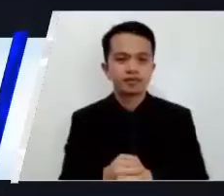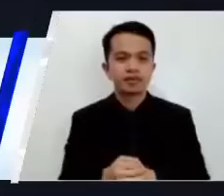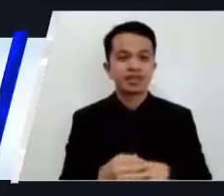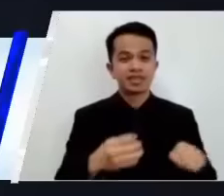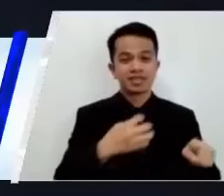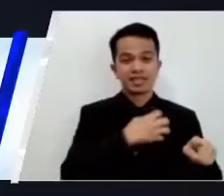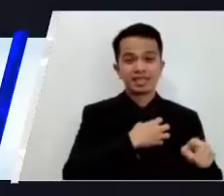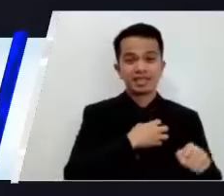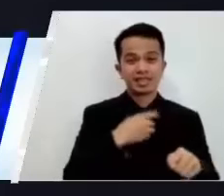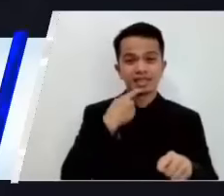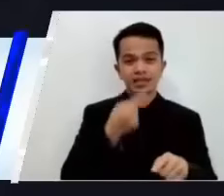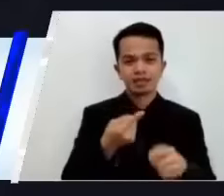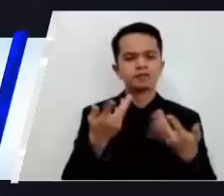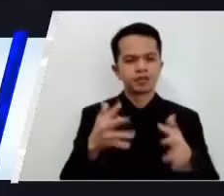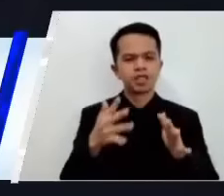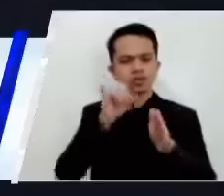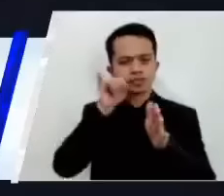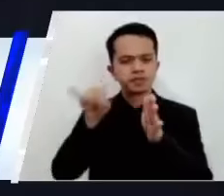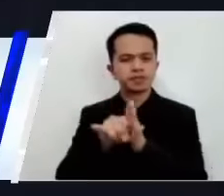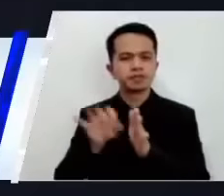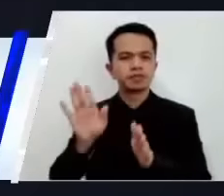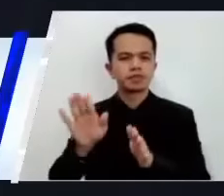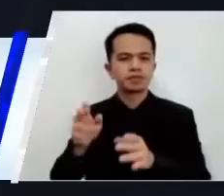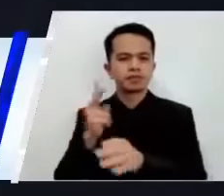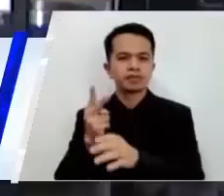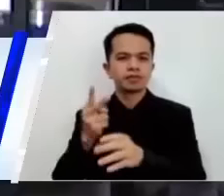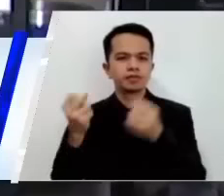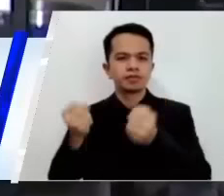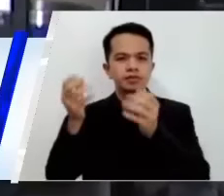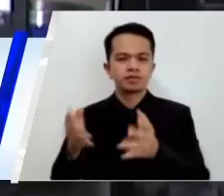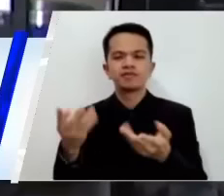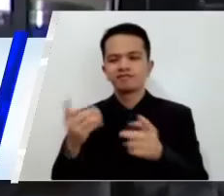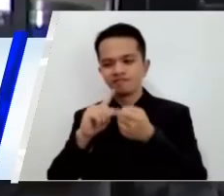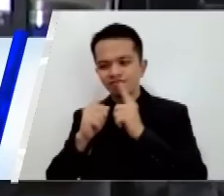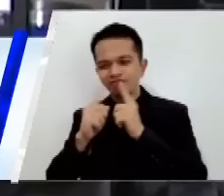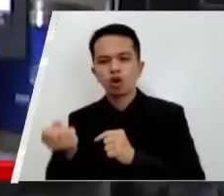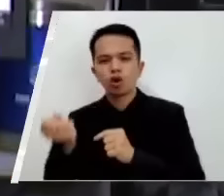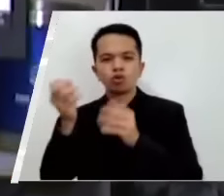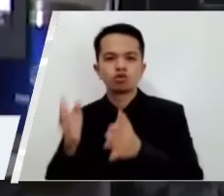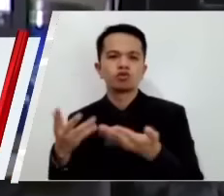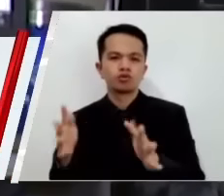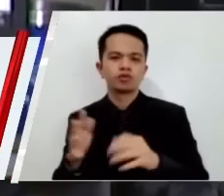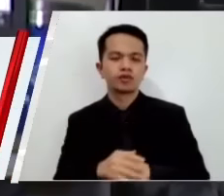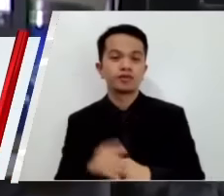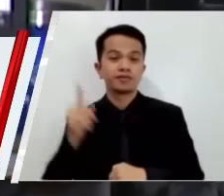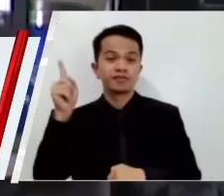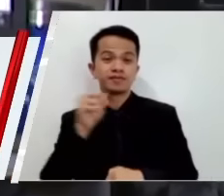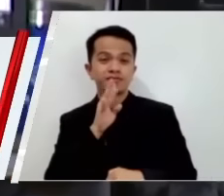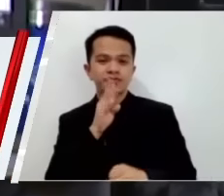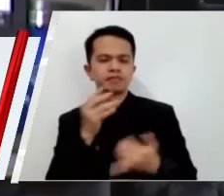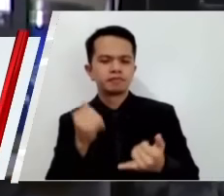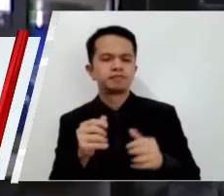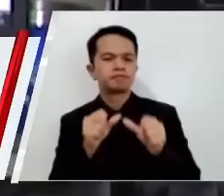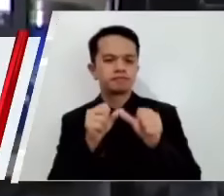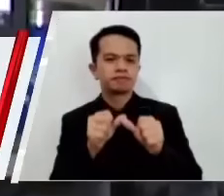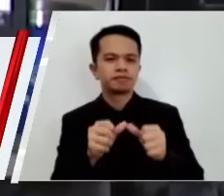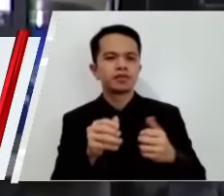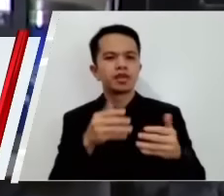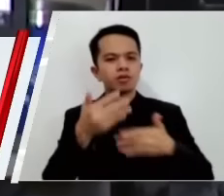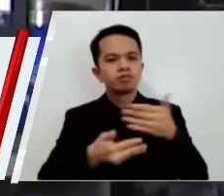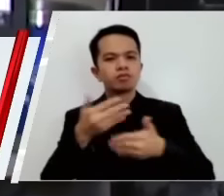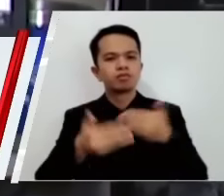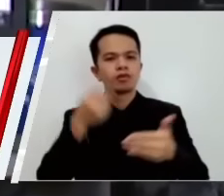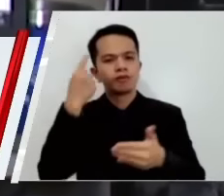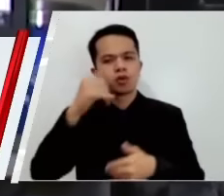na at nakausap na raw nila ang may-ari ng sasakyan. Ongoing na yung follow-up operations natin para ma-invite